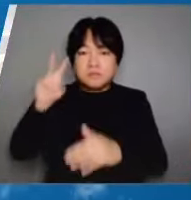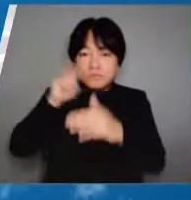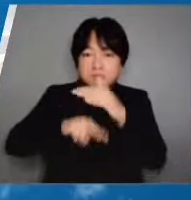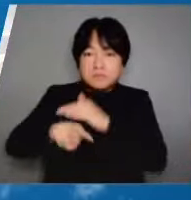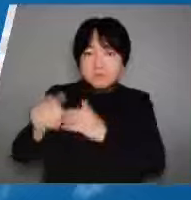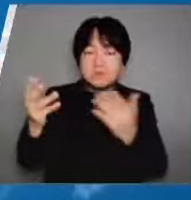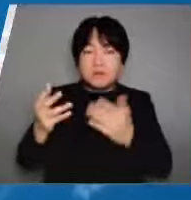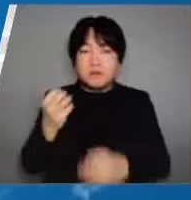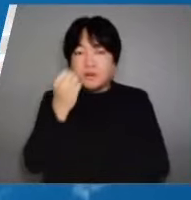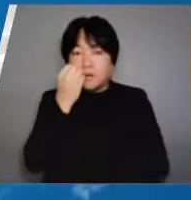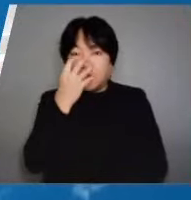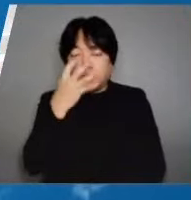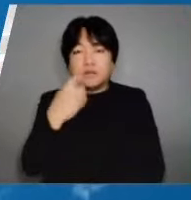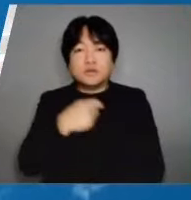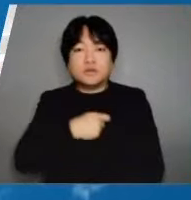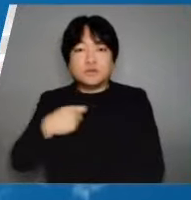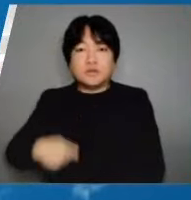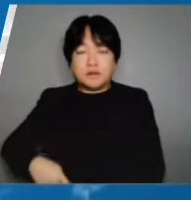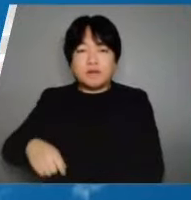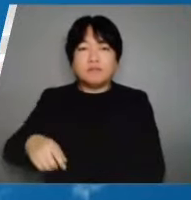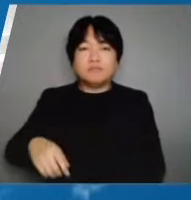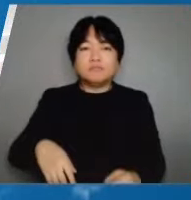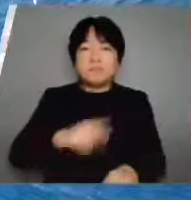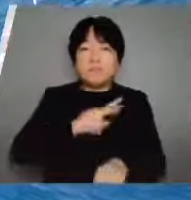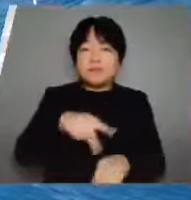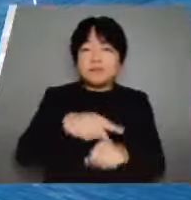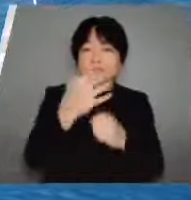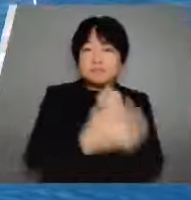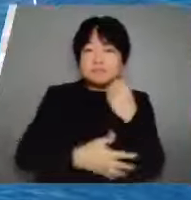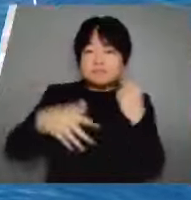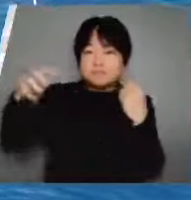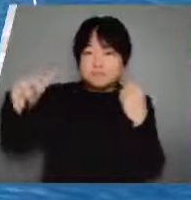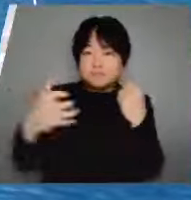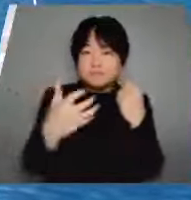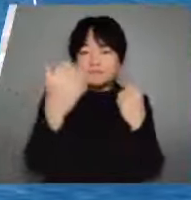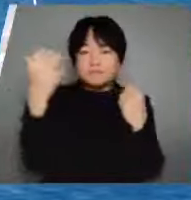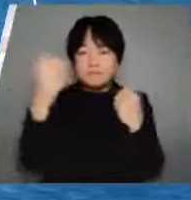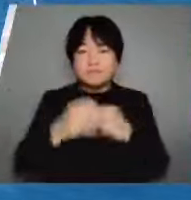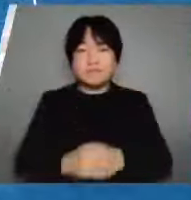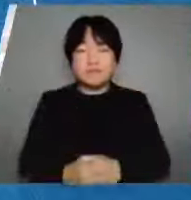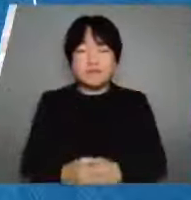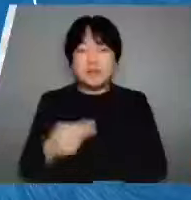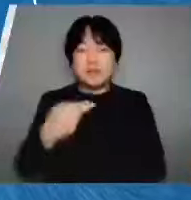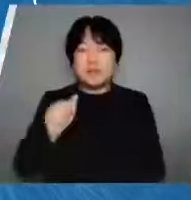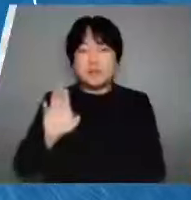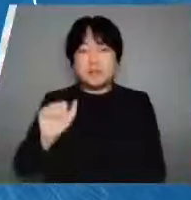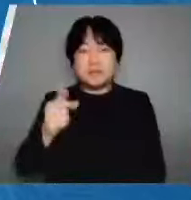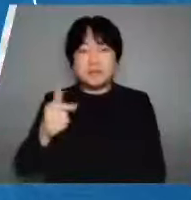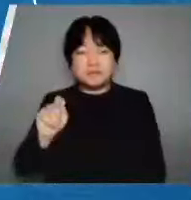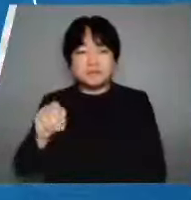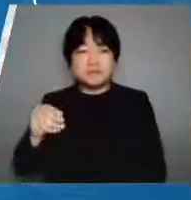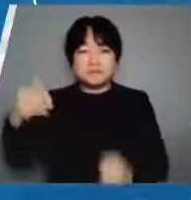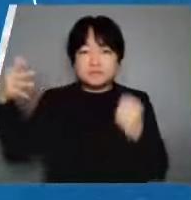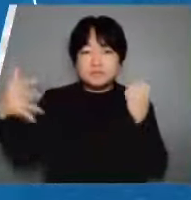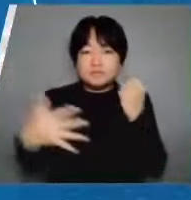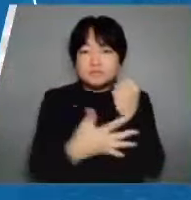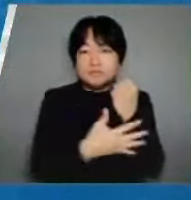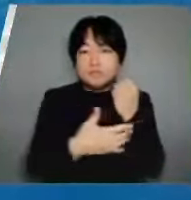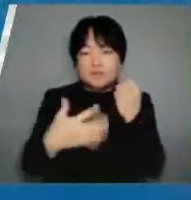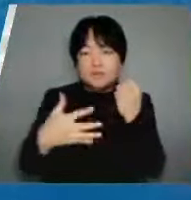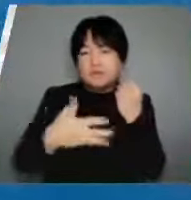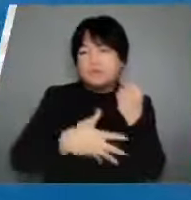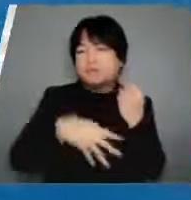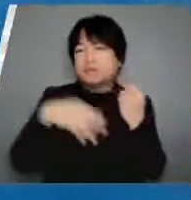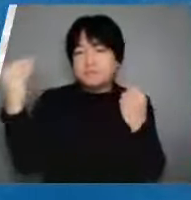mainland China ang tinutumbok nito ngayon. Hindi rin nakaka-apekto ang habagat dahil hinahatak ito ng bagyo papalayo sa bansa. Asahan